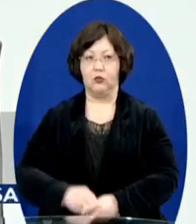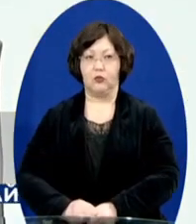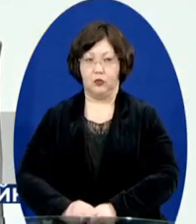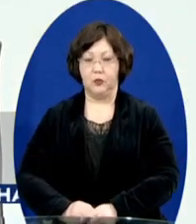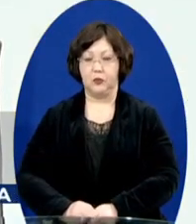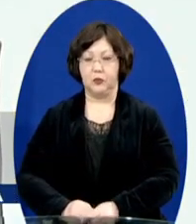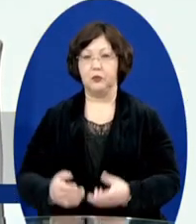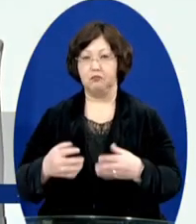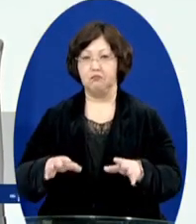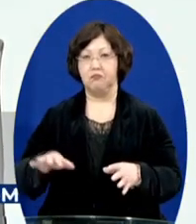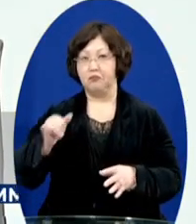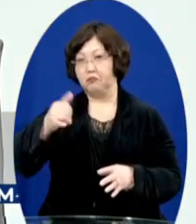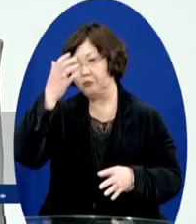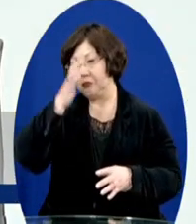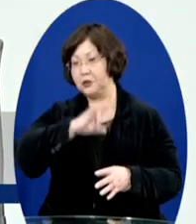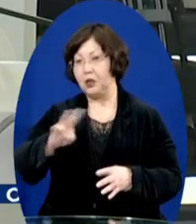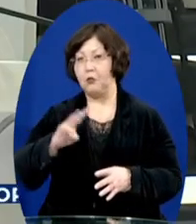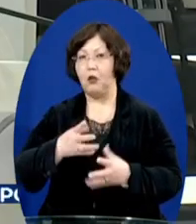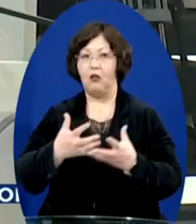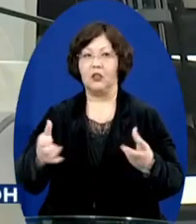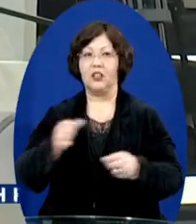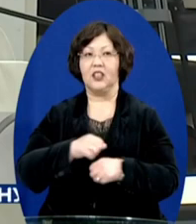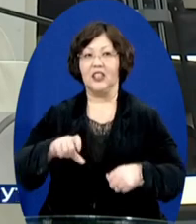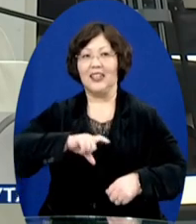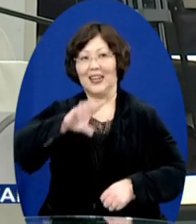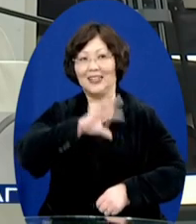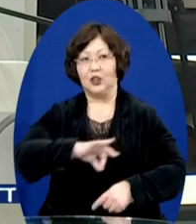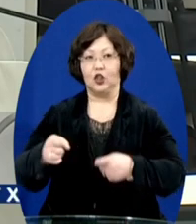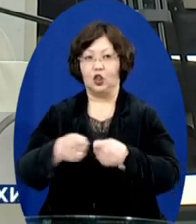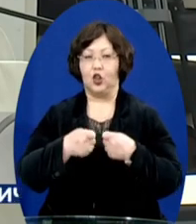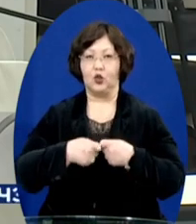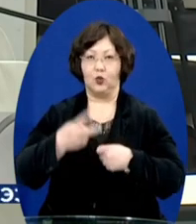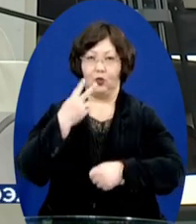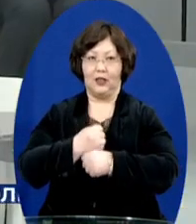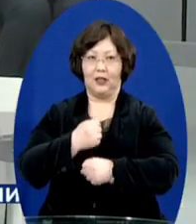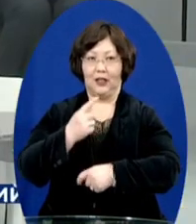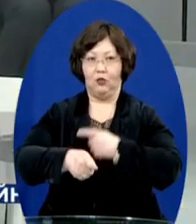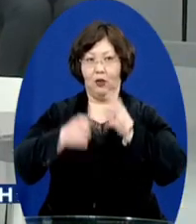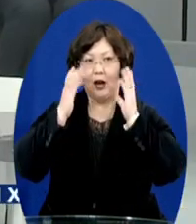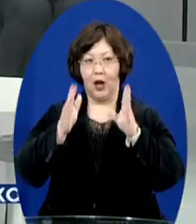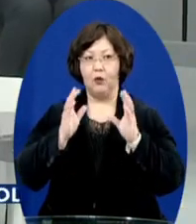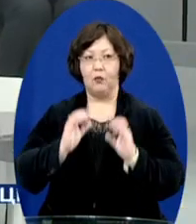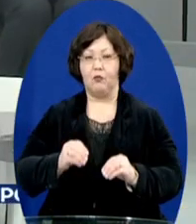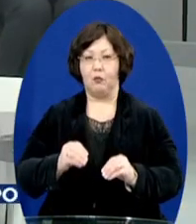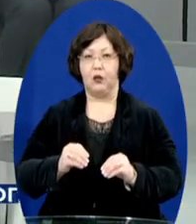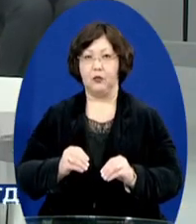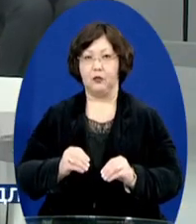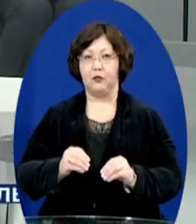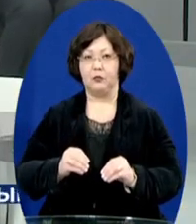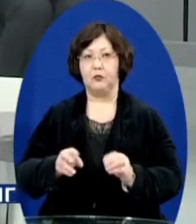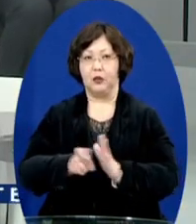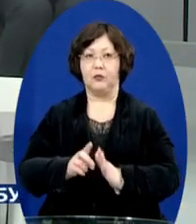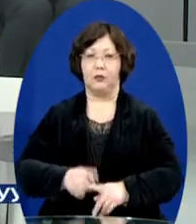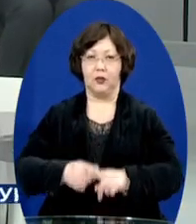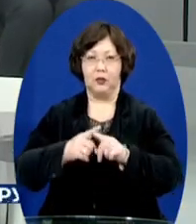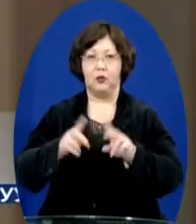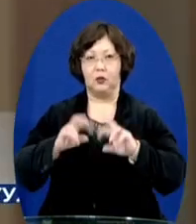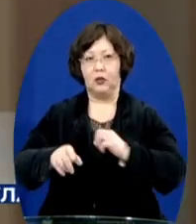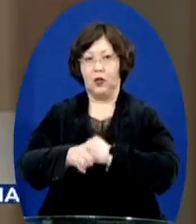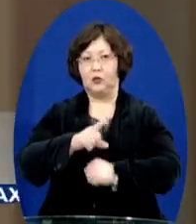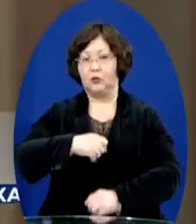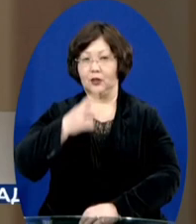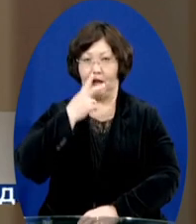тусгажээ. Ингэж байж улс төрийн намууд олон нийтийн эрх ашигт нийцсэн үйл ажиллагаанд илүүтэй анхаарах боломж нэмэгдэнэ гэж судлаачид харж